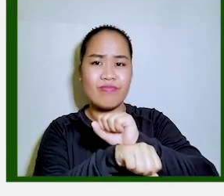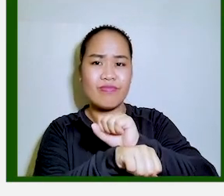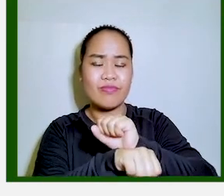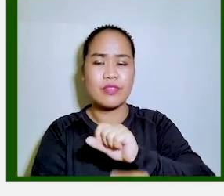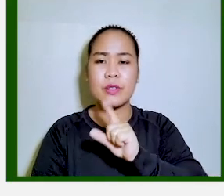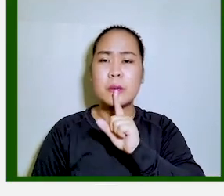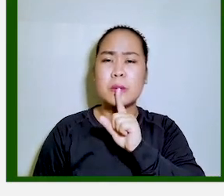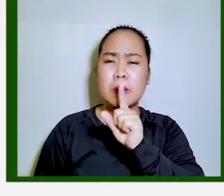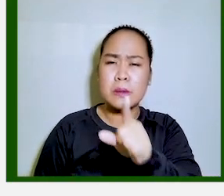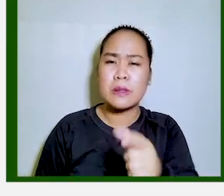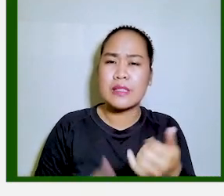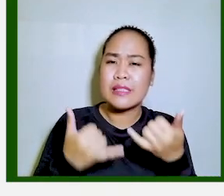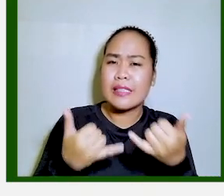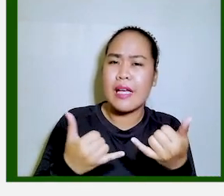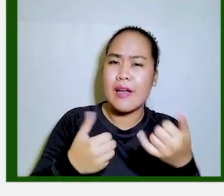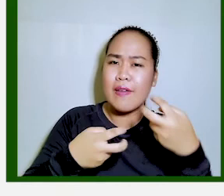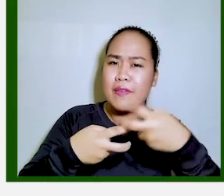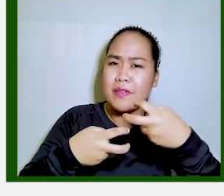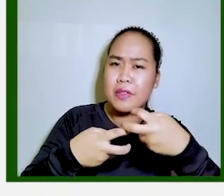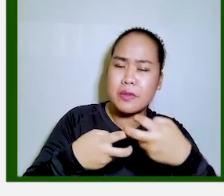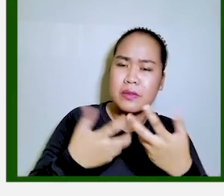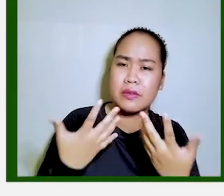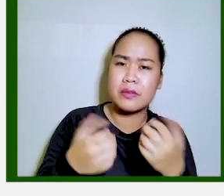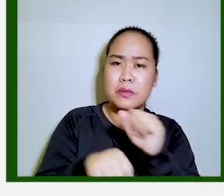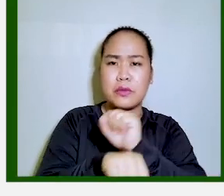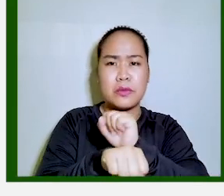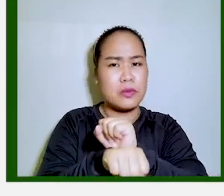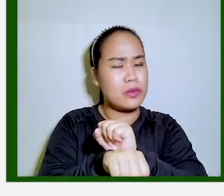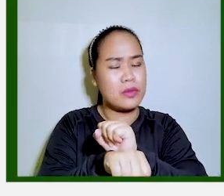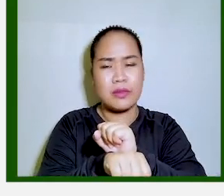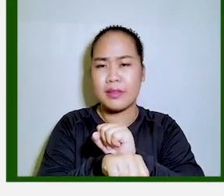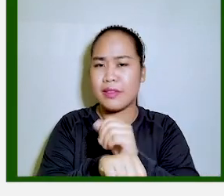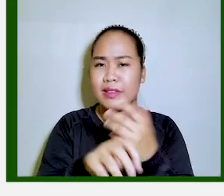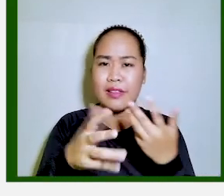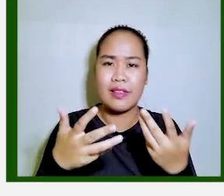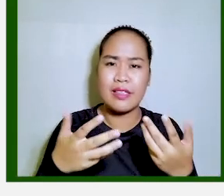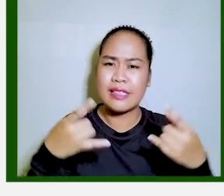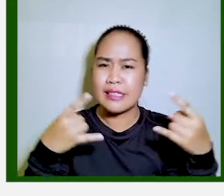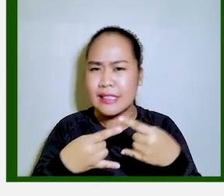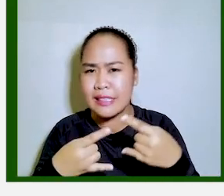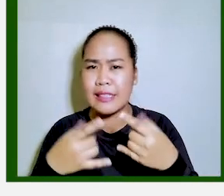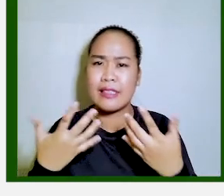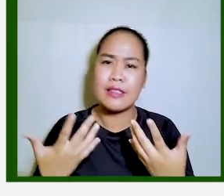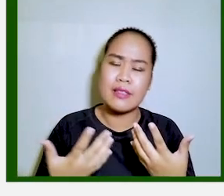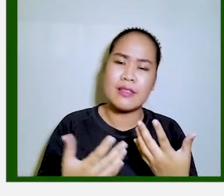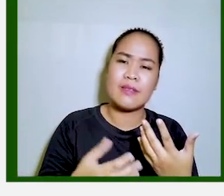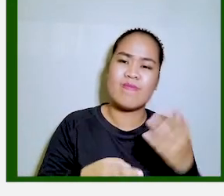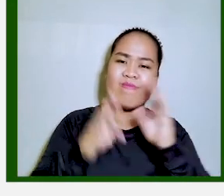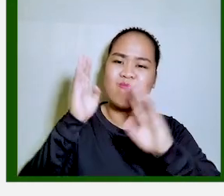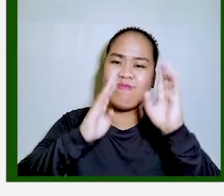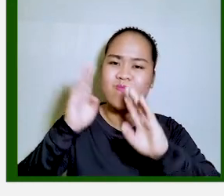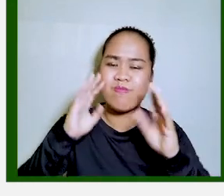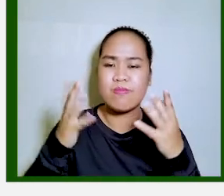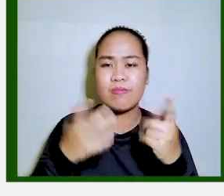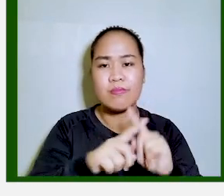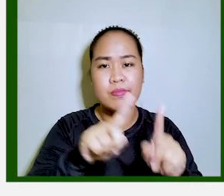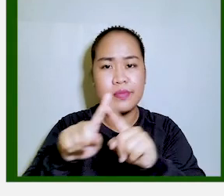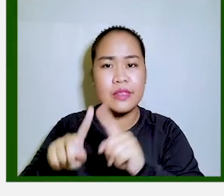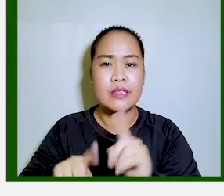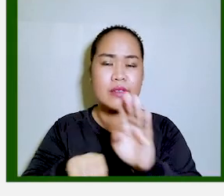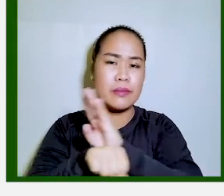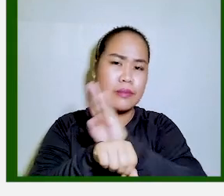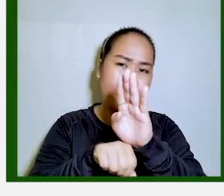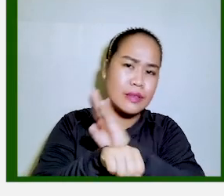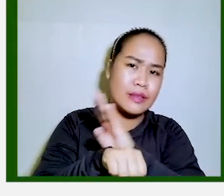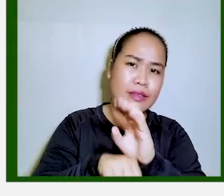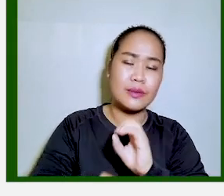napakahirap ng buhay ngayon, ano? Struggle ho talaga, challenging. Yung mga businesses po natin, yung mga business